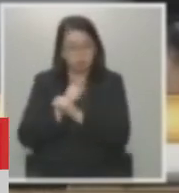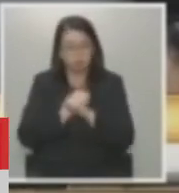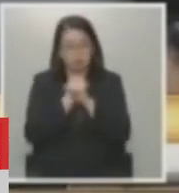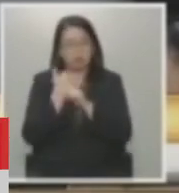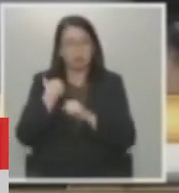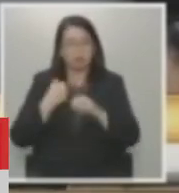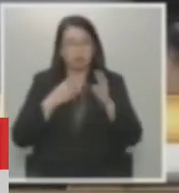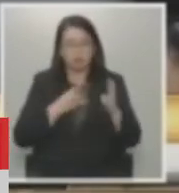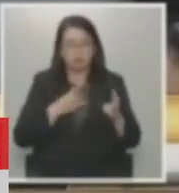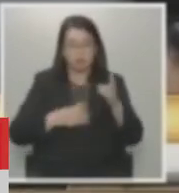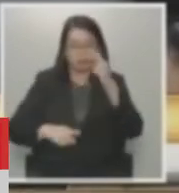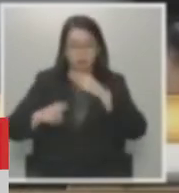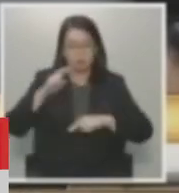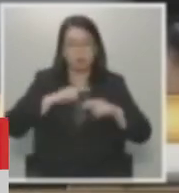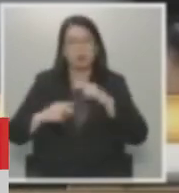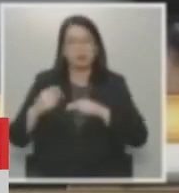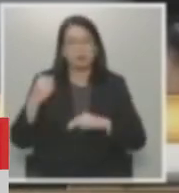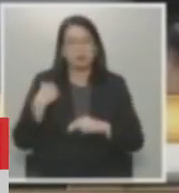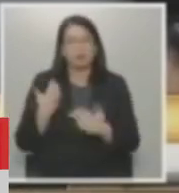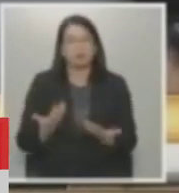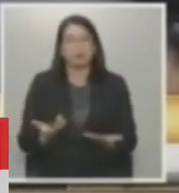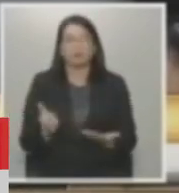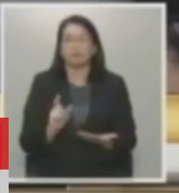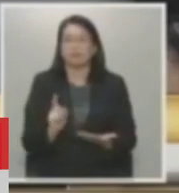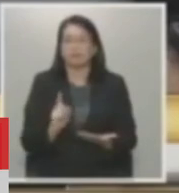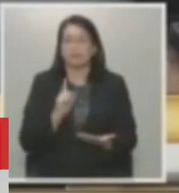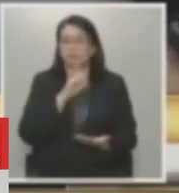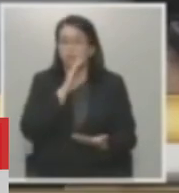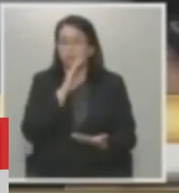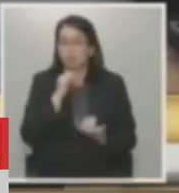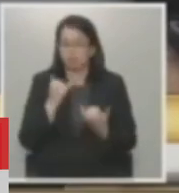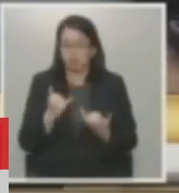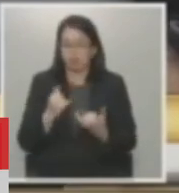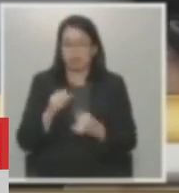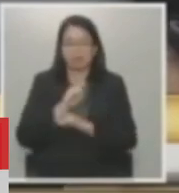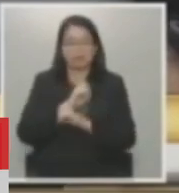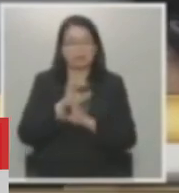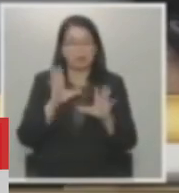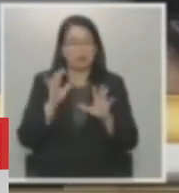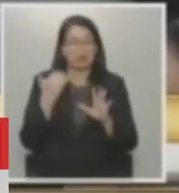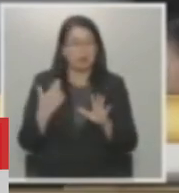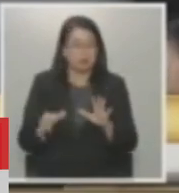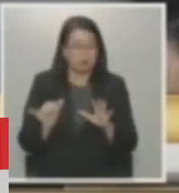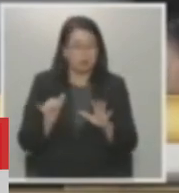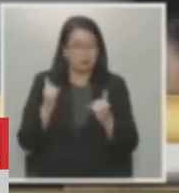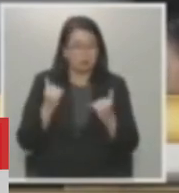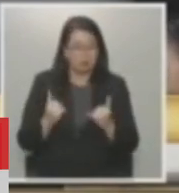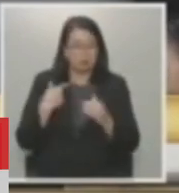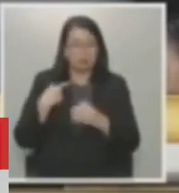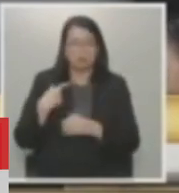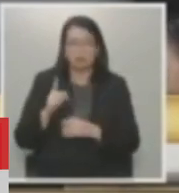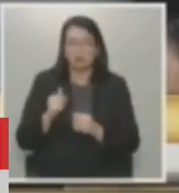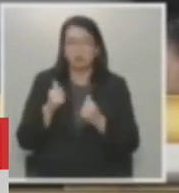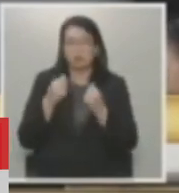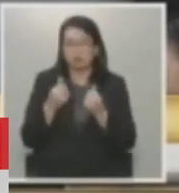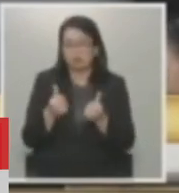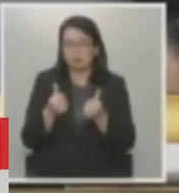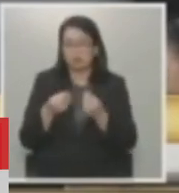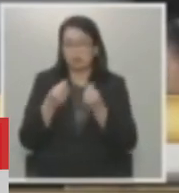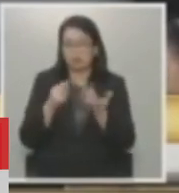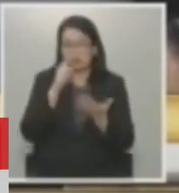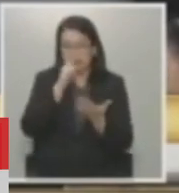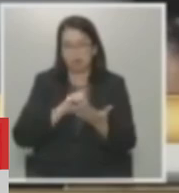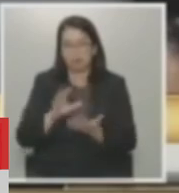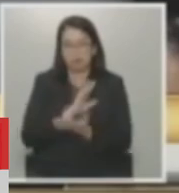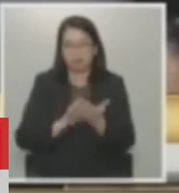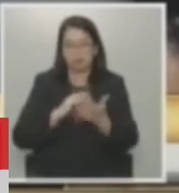ยดิฉันก็เป็นห่วงเป็นอย่างมากก็ถ้าหากว่าเกิดเป็นมาตรการที่ชัดเจนได้ก็ถือว่าจะเป็นประโยชน์กับประเทศไทยด้วย